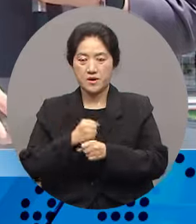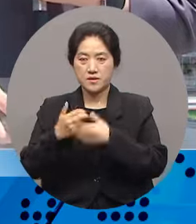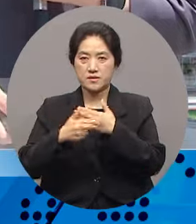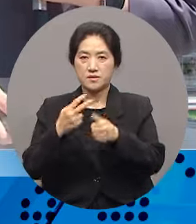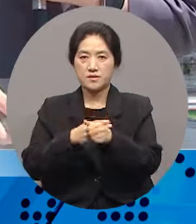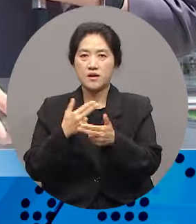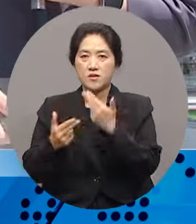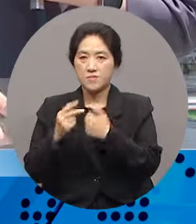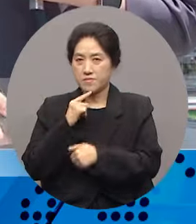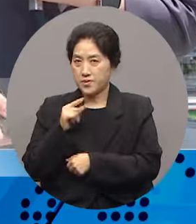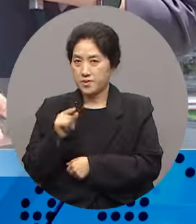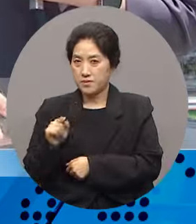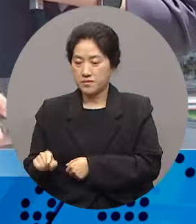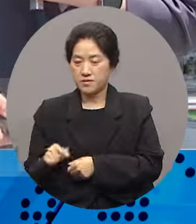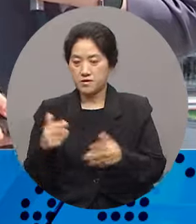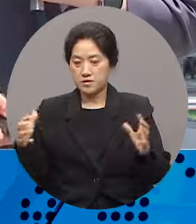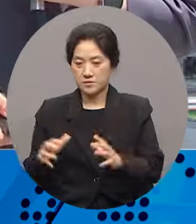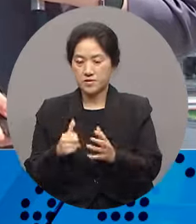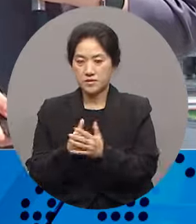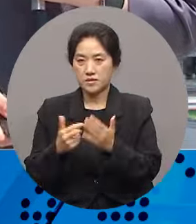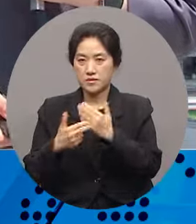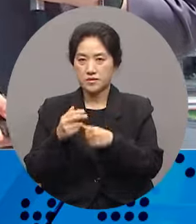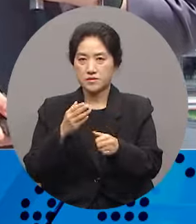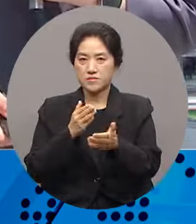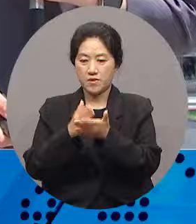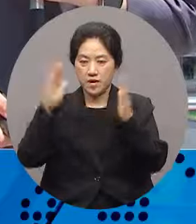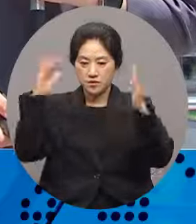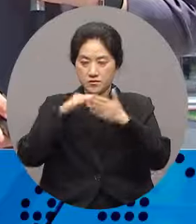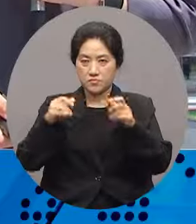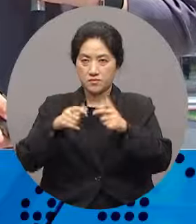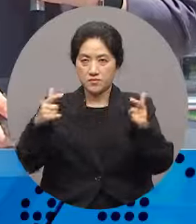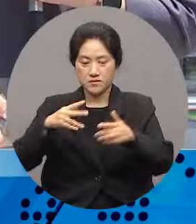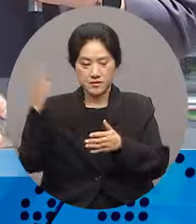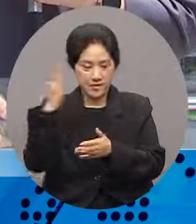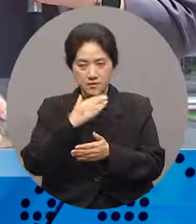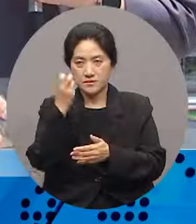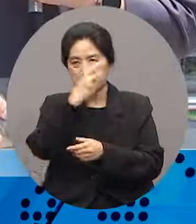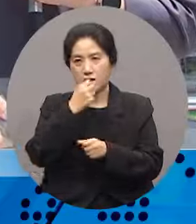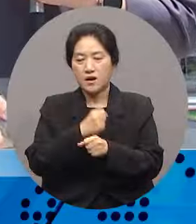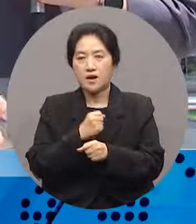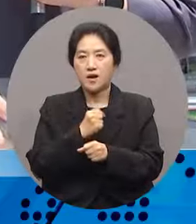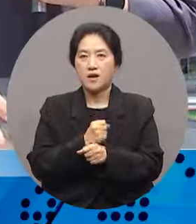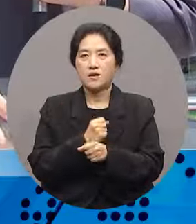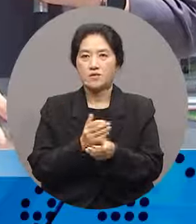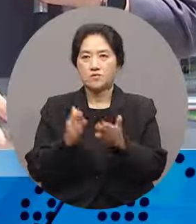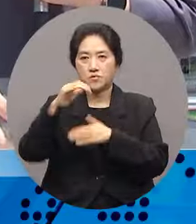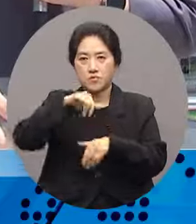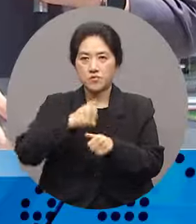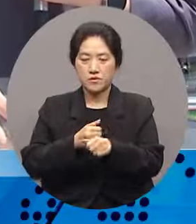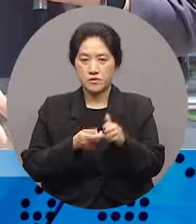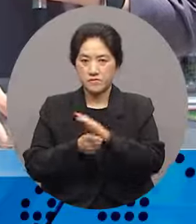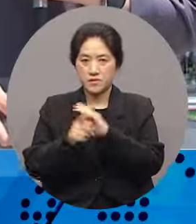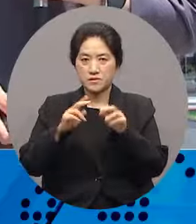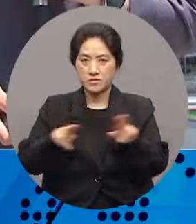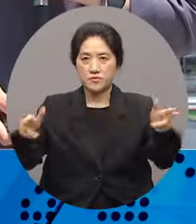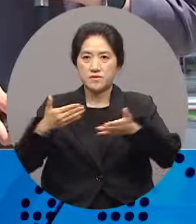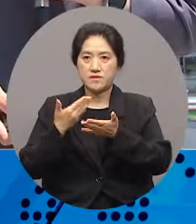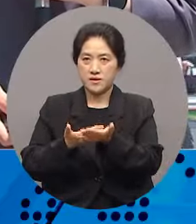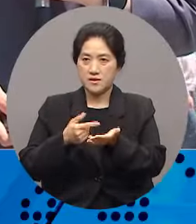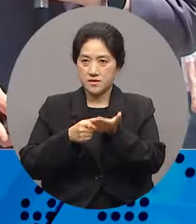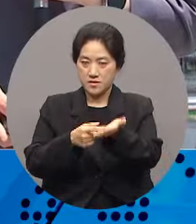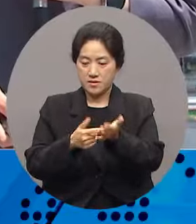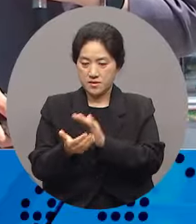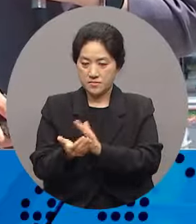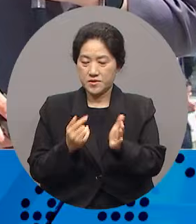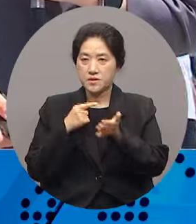했습니다. 집회를 통해 의대 증원 전면 재검토와 전공의에 대한 행정처분 취소 등을 요구할 예정입니다. 휴진을